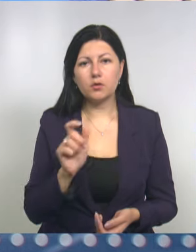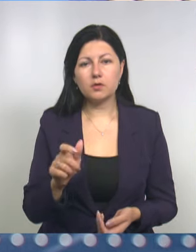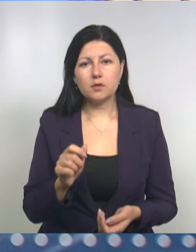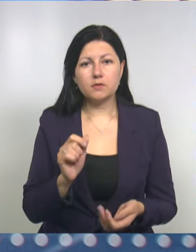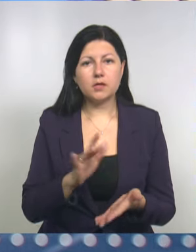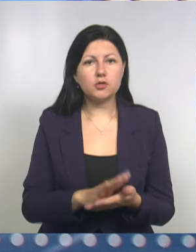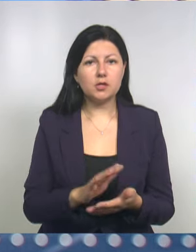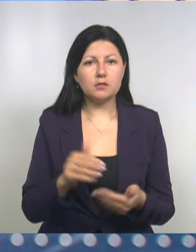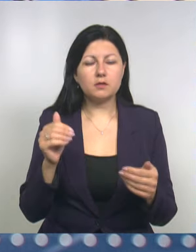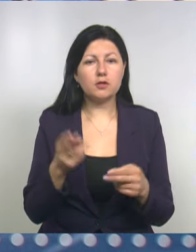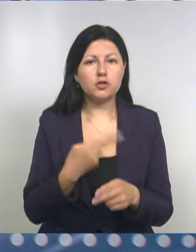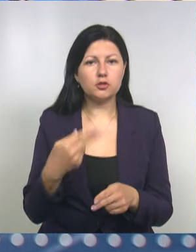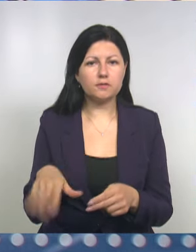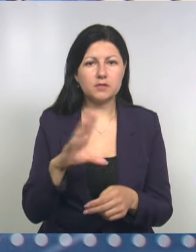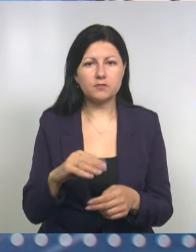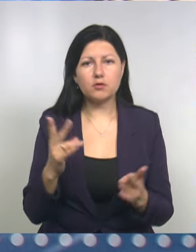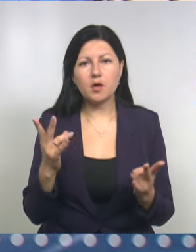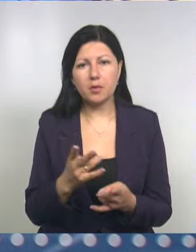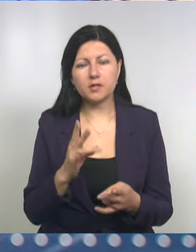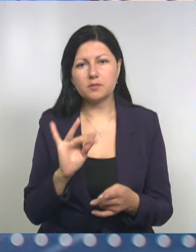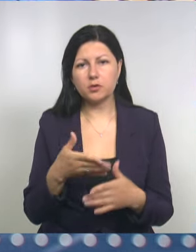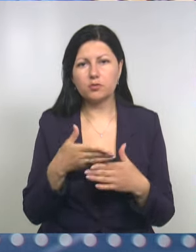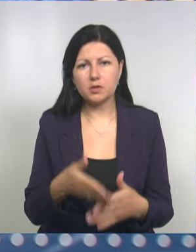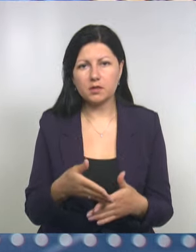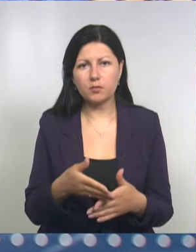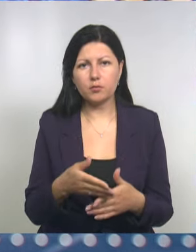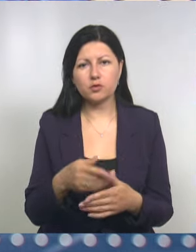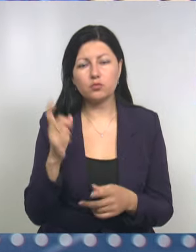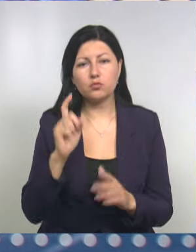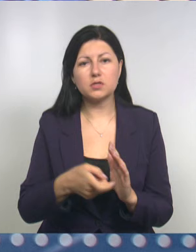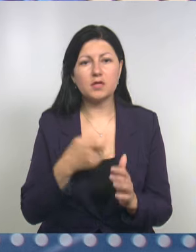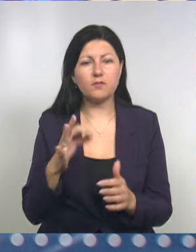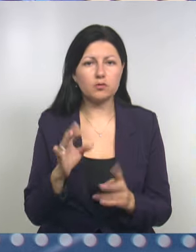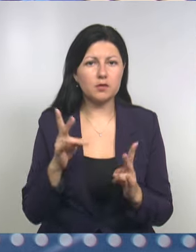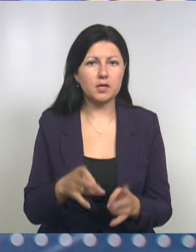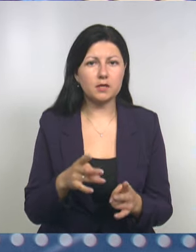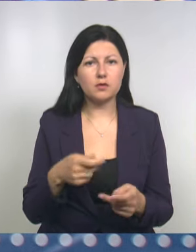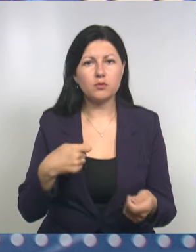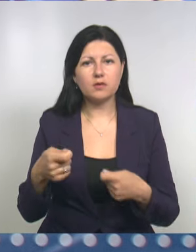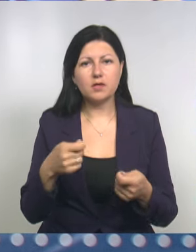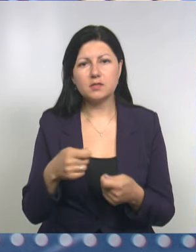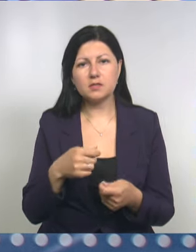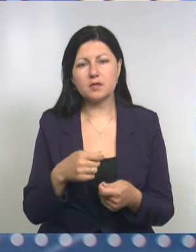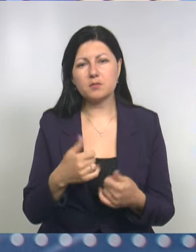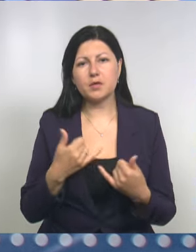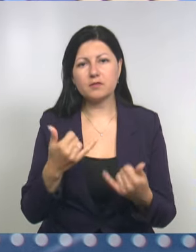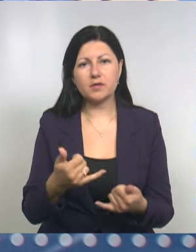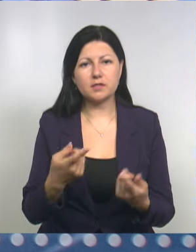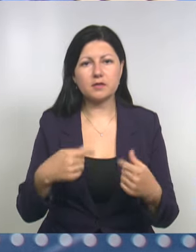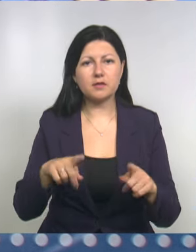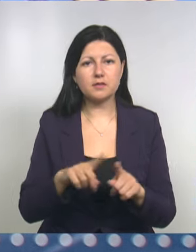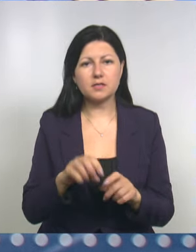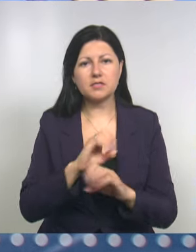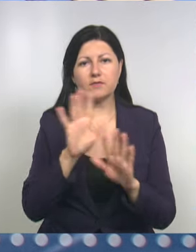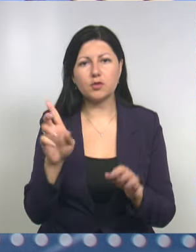одночасье лишившимся всего, необходима и гуманитарная помощь. Узнав о трагедии, руководитель благотворительной организации «Святое Белогорье против